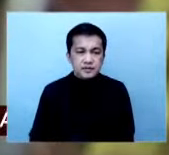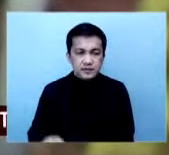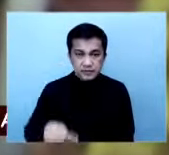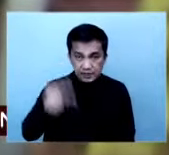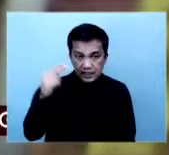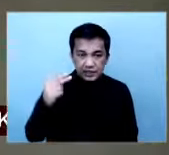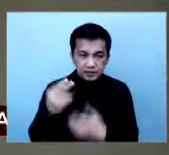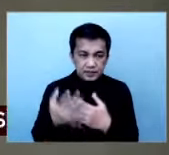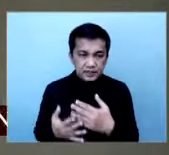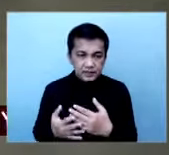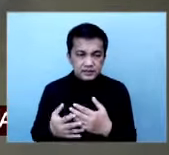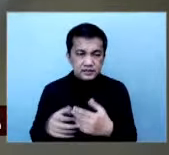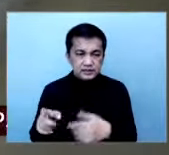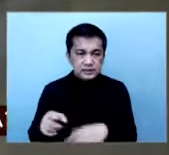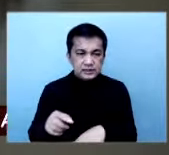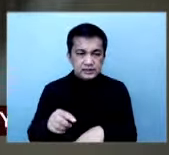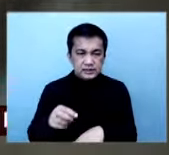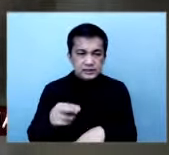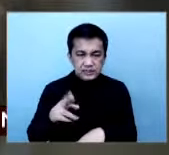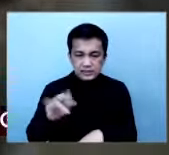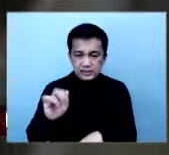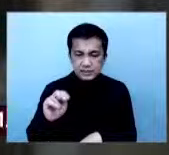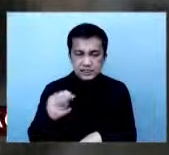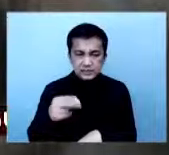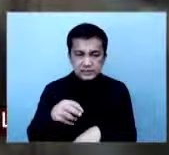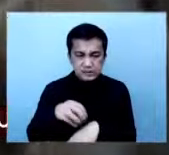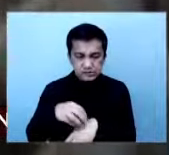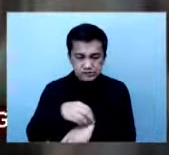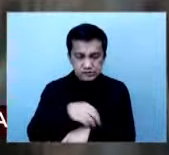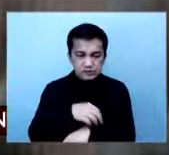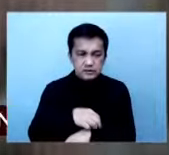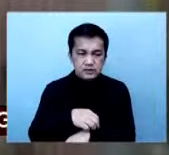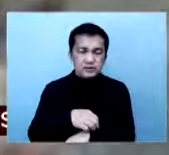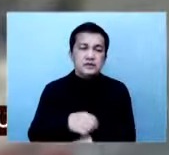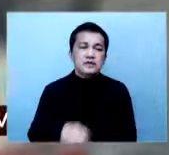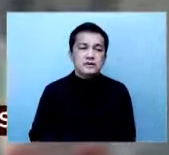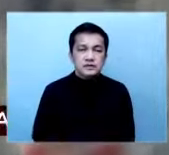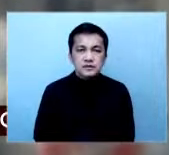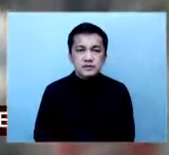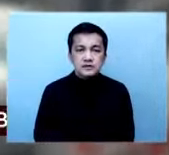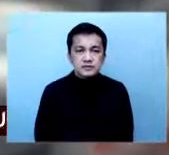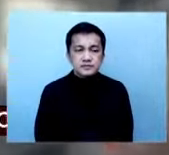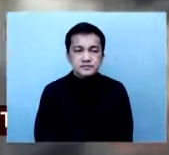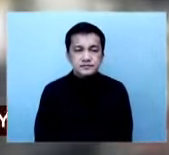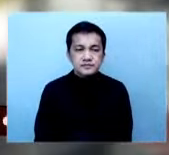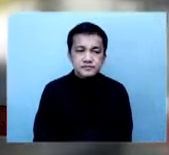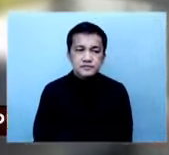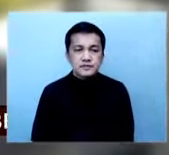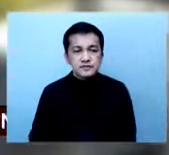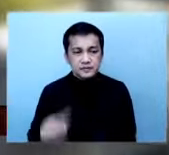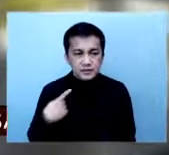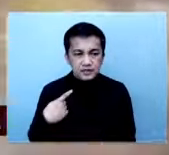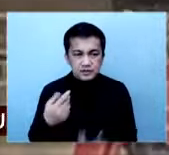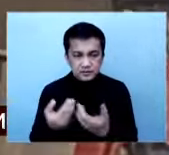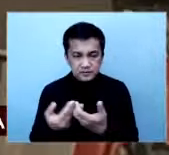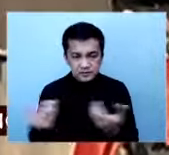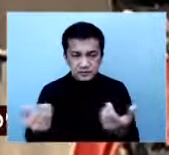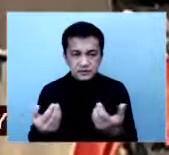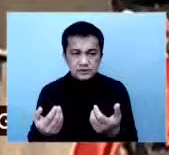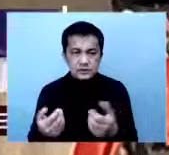may mga tinubuan din ng jail Rush o rumbo rumbo pati pigsa Meron po tayong kahit papaanong isolation area para sa